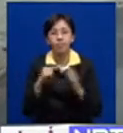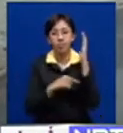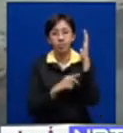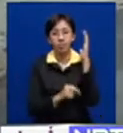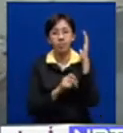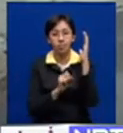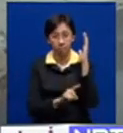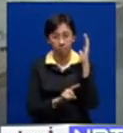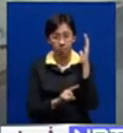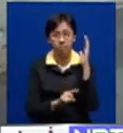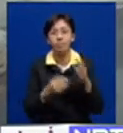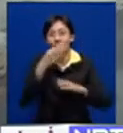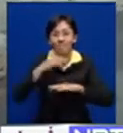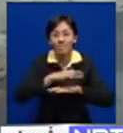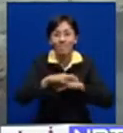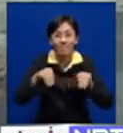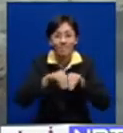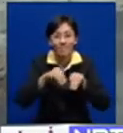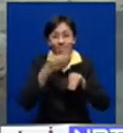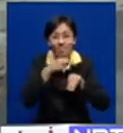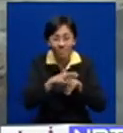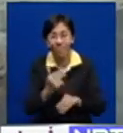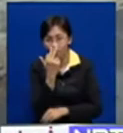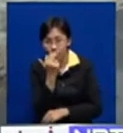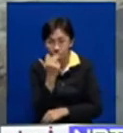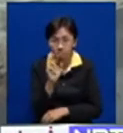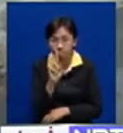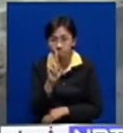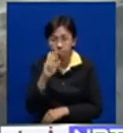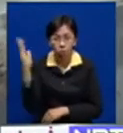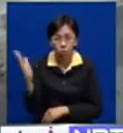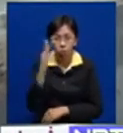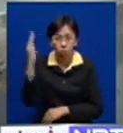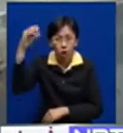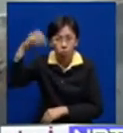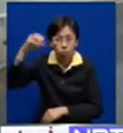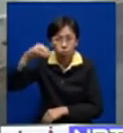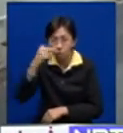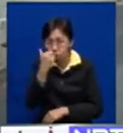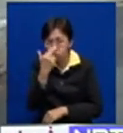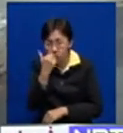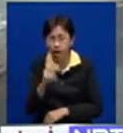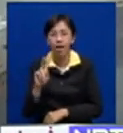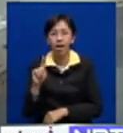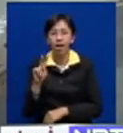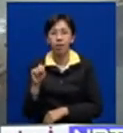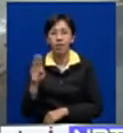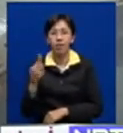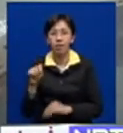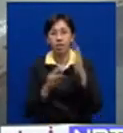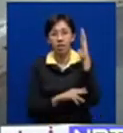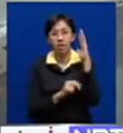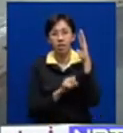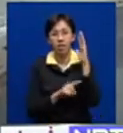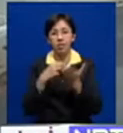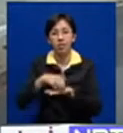นครศรีธรรมราชแถบชายฝั่งทะเลทั้งหมดก็ยังคงต้องเฝ้าติดตามสถานการณ์อย่างใกล้ชิดทีมข่าว MBT นครศรีธรรมราชรายงานจ